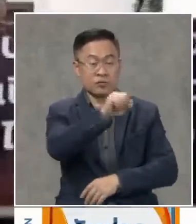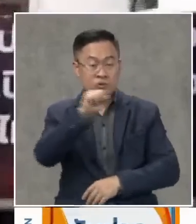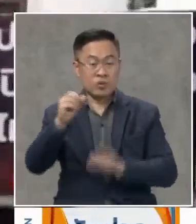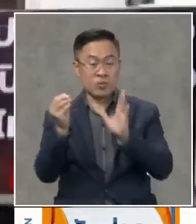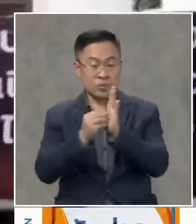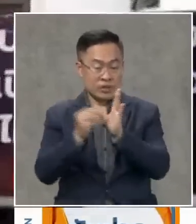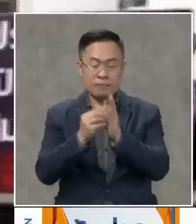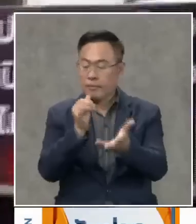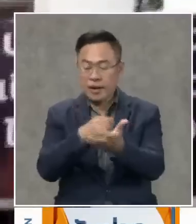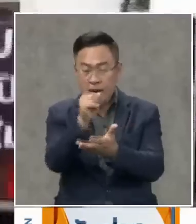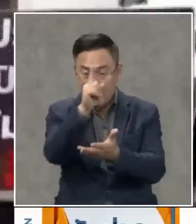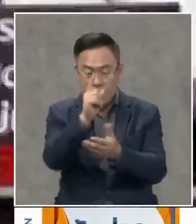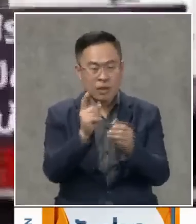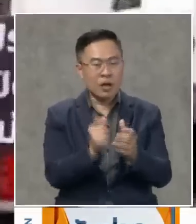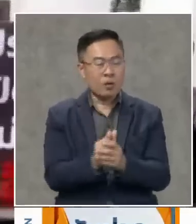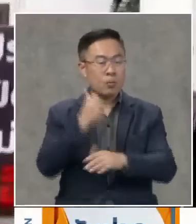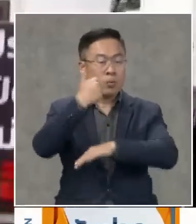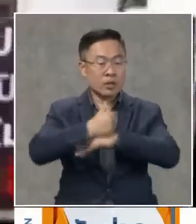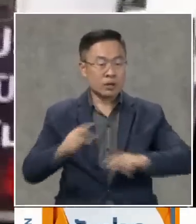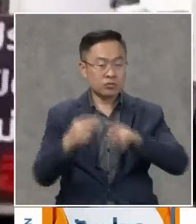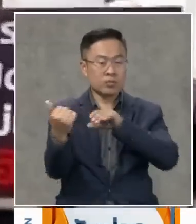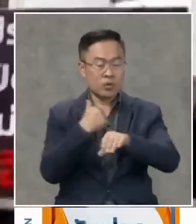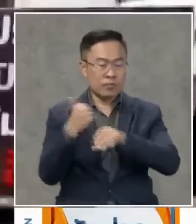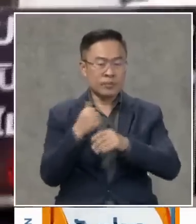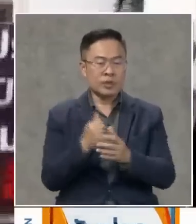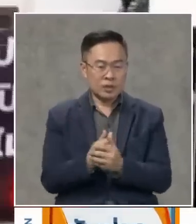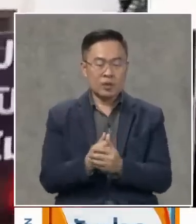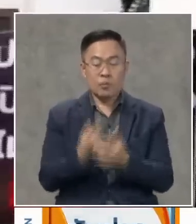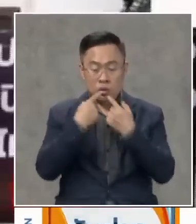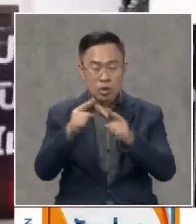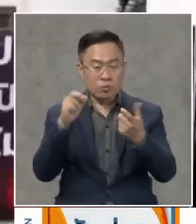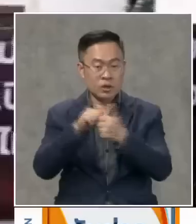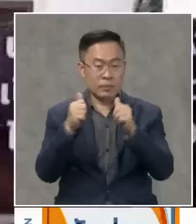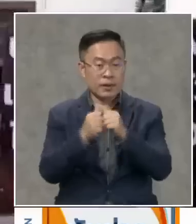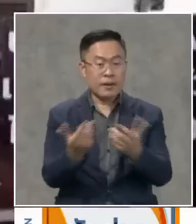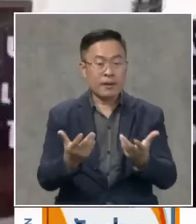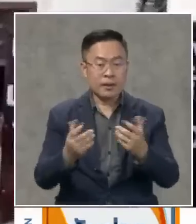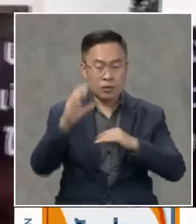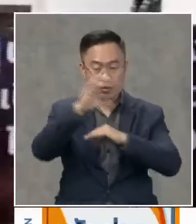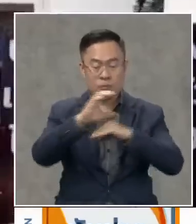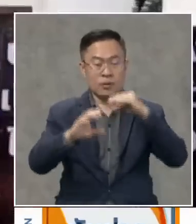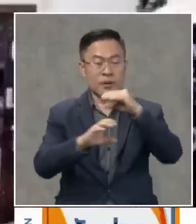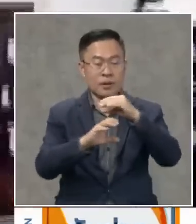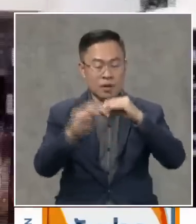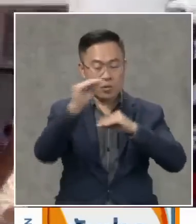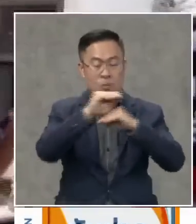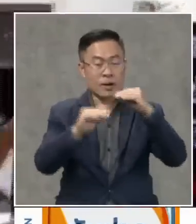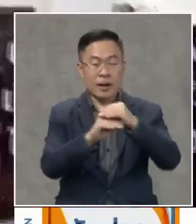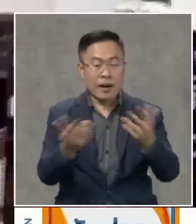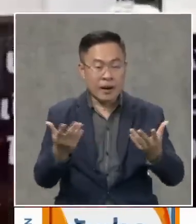ทม.ง่ายๆเลยก็แค่ให้เอารัฐมนตรีคมนาคมเนี่ยมาตอบโต้คงจะคิดผิดต่อให้เอาคุณเนวิน